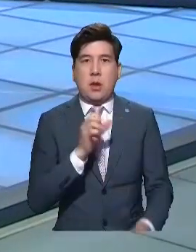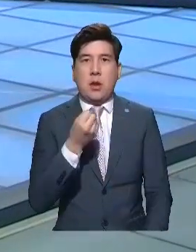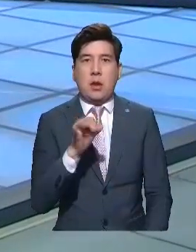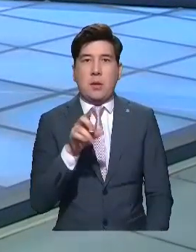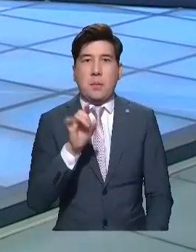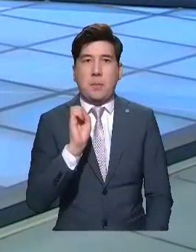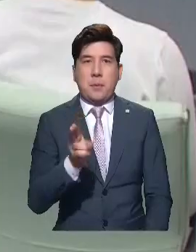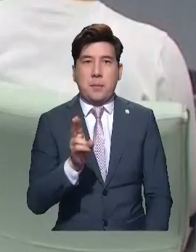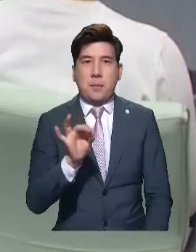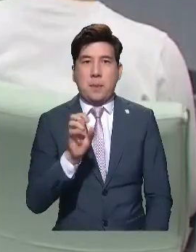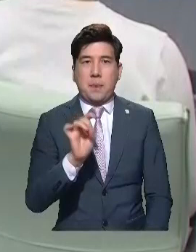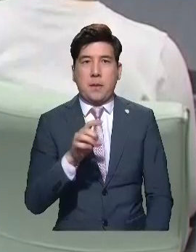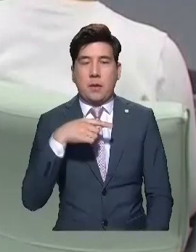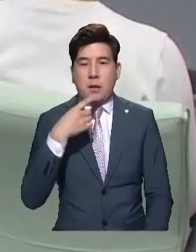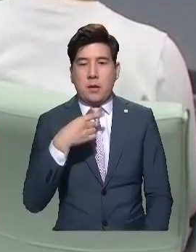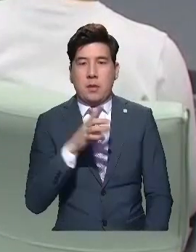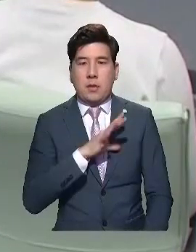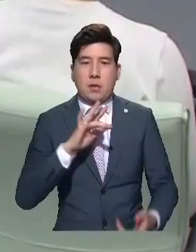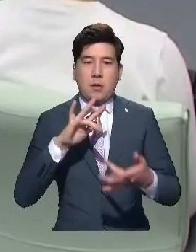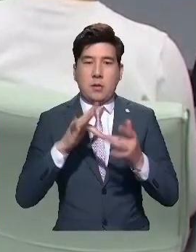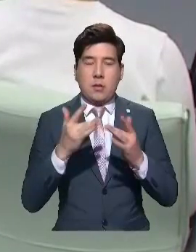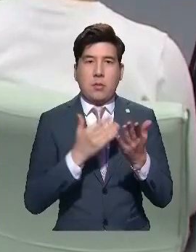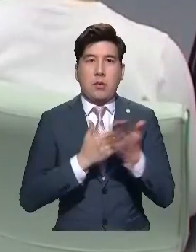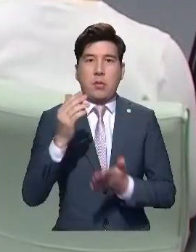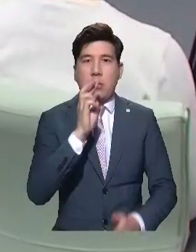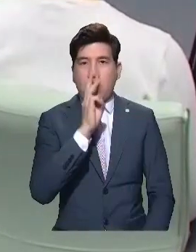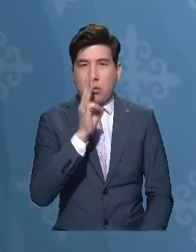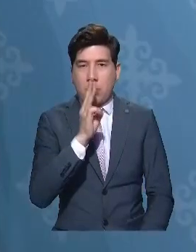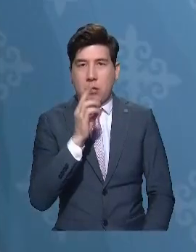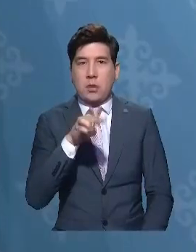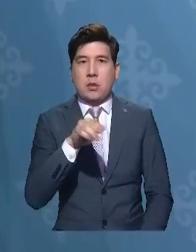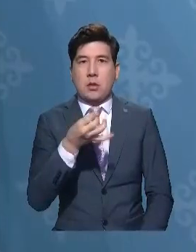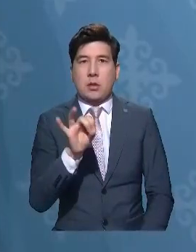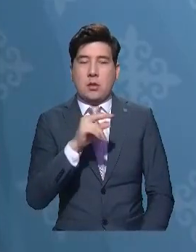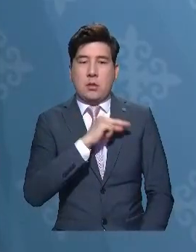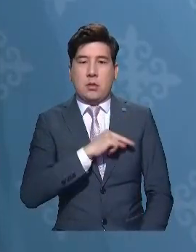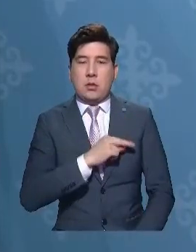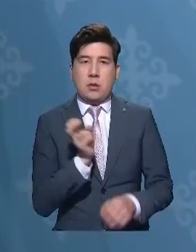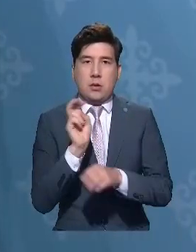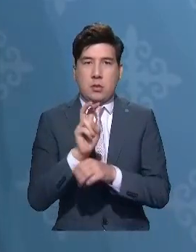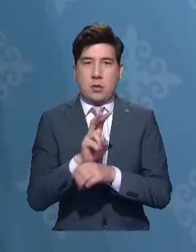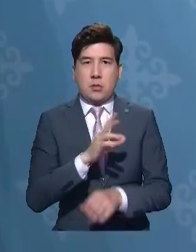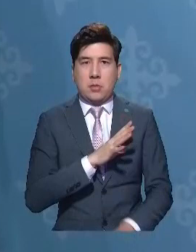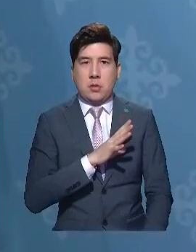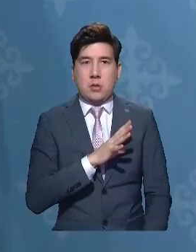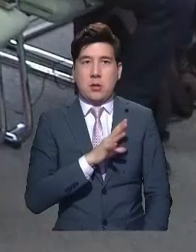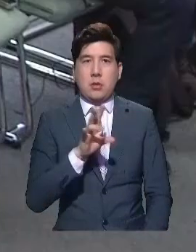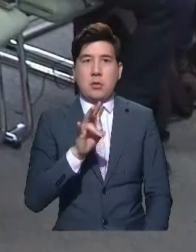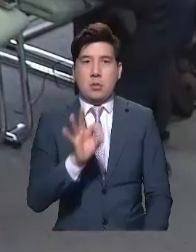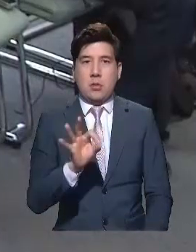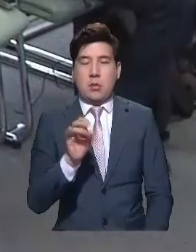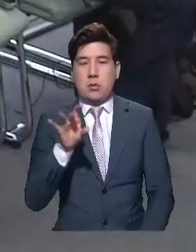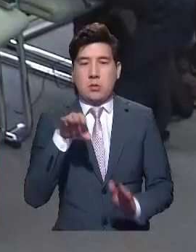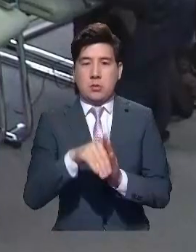aytı. Olar internette joğarı aylık sunğandarga aldanıp, Tay eline jumısqa barğan. Bıraq tirlik sunğandar olardı kamap, bosatu